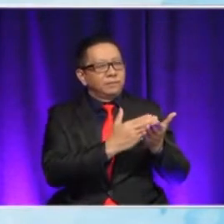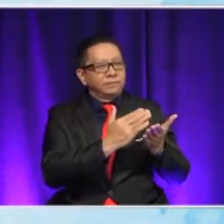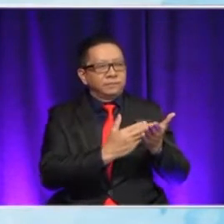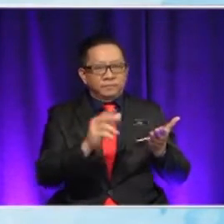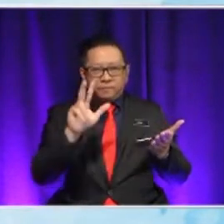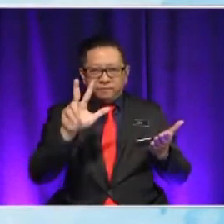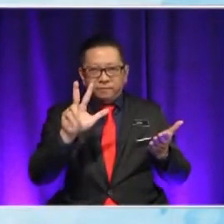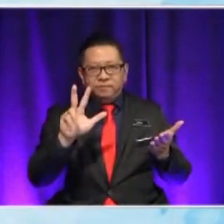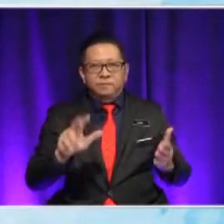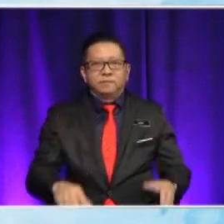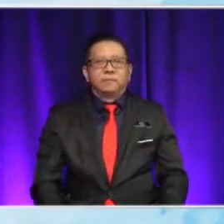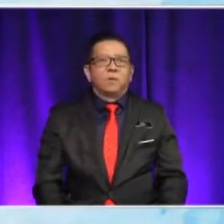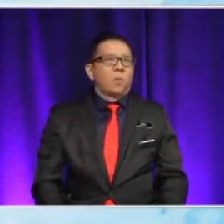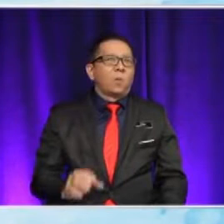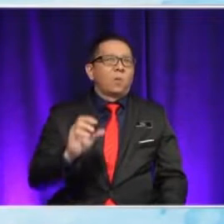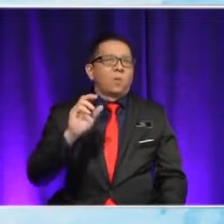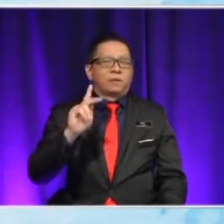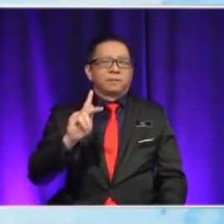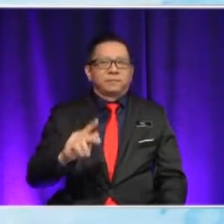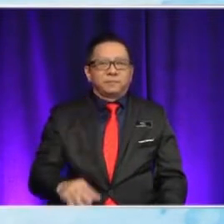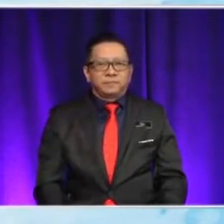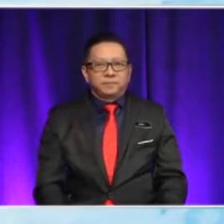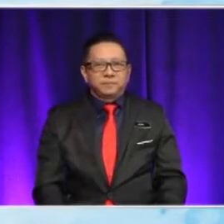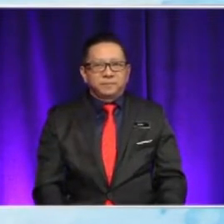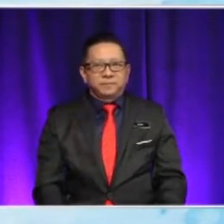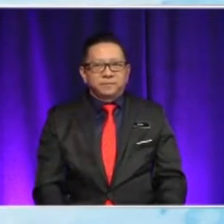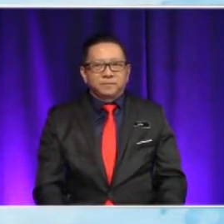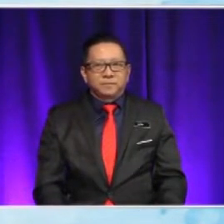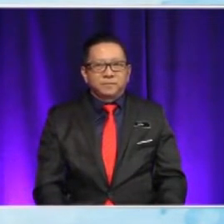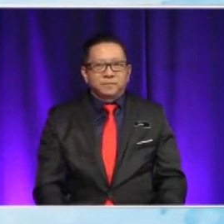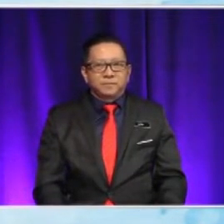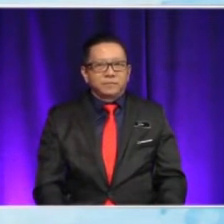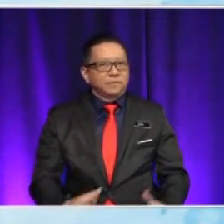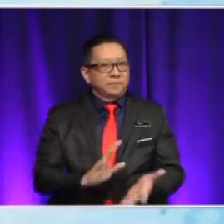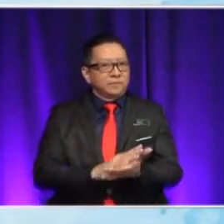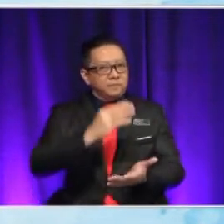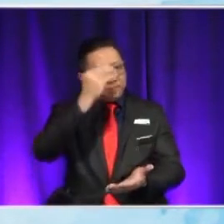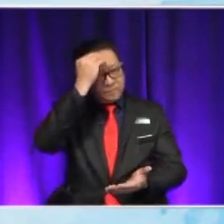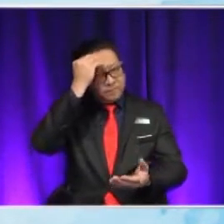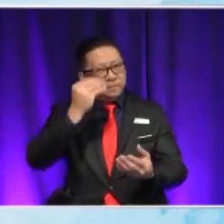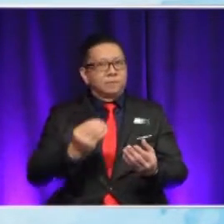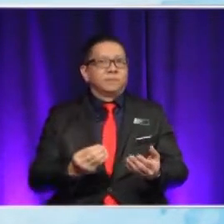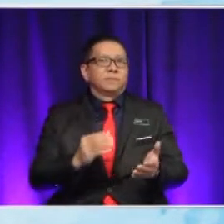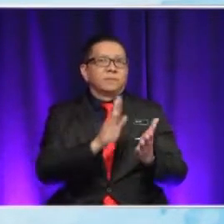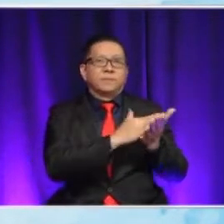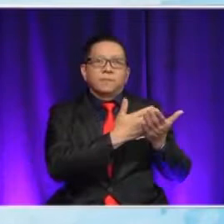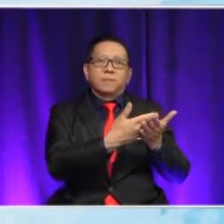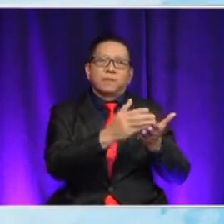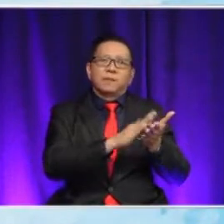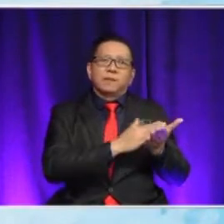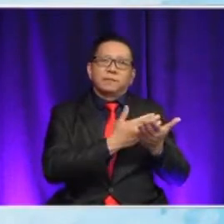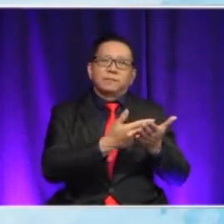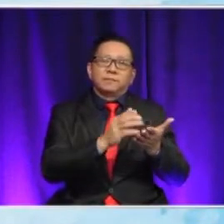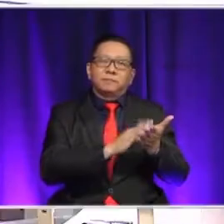oke Hai Oke jadi Abang Ifan ah kita udah belajat ini teknik sapuan Bruce teknik